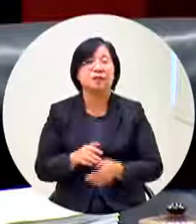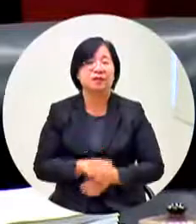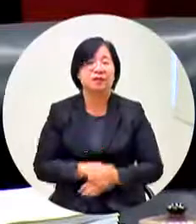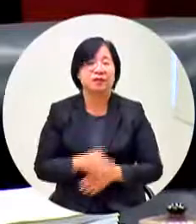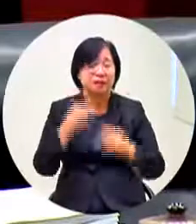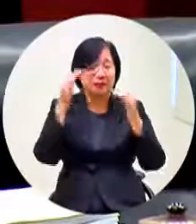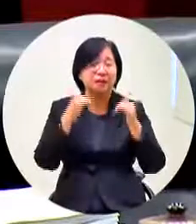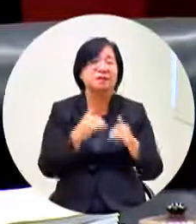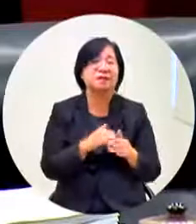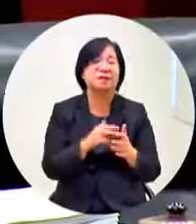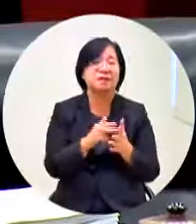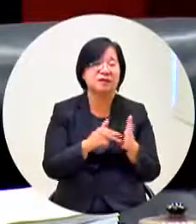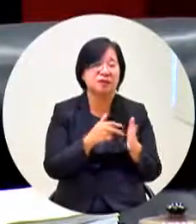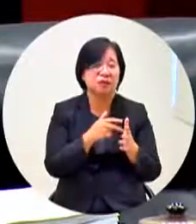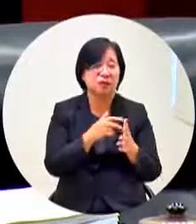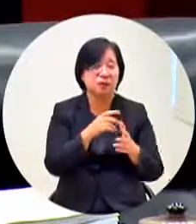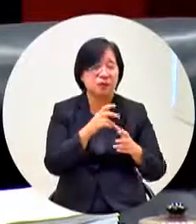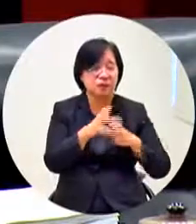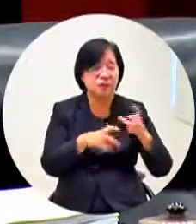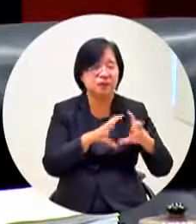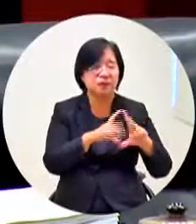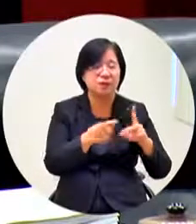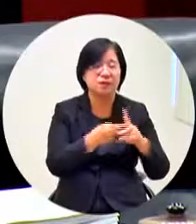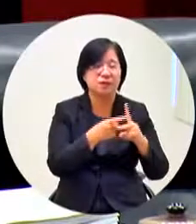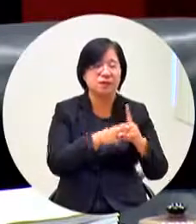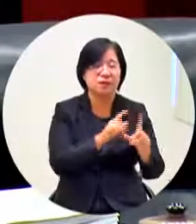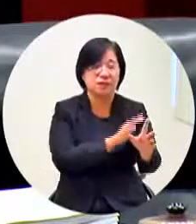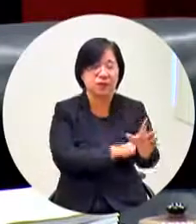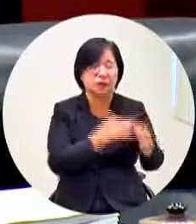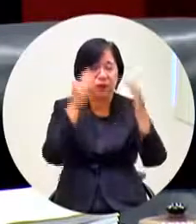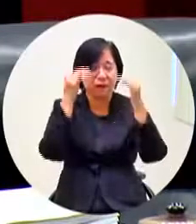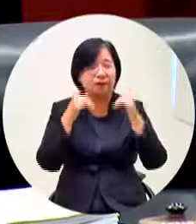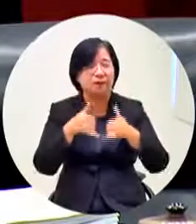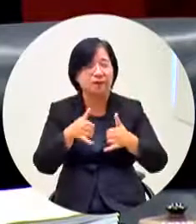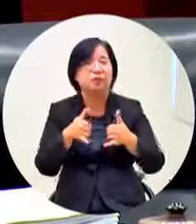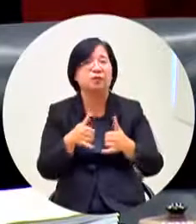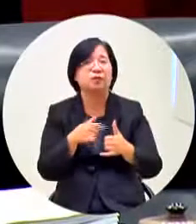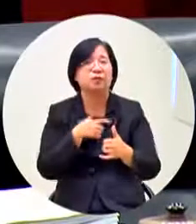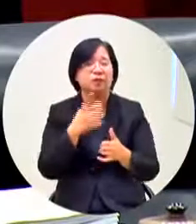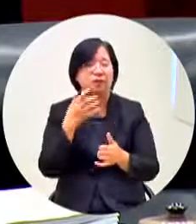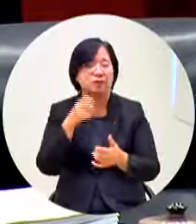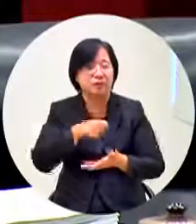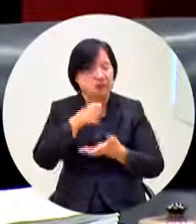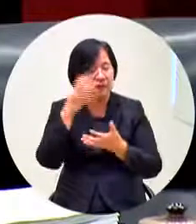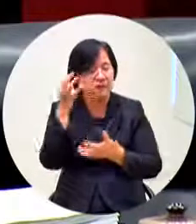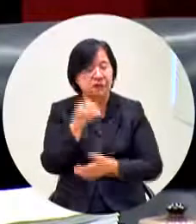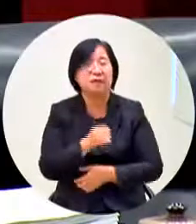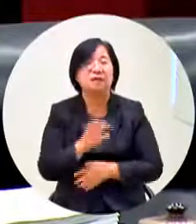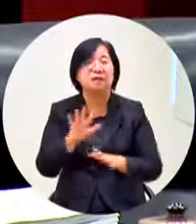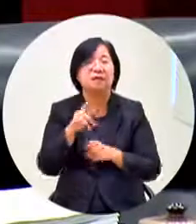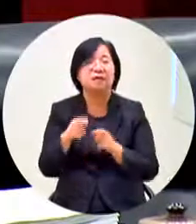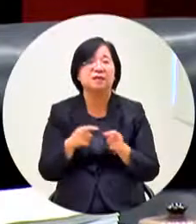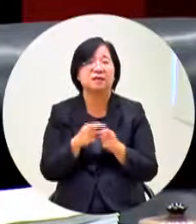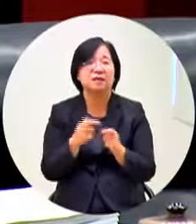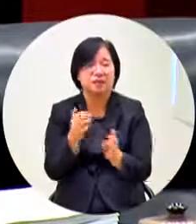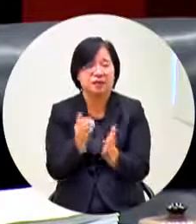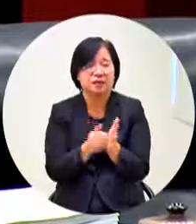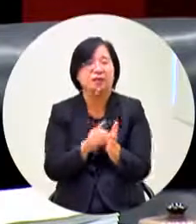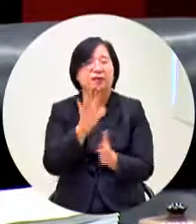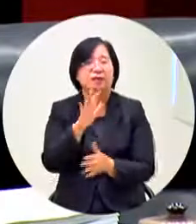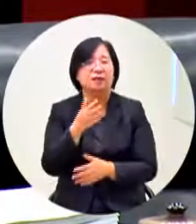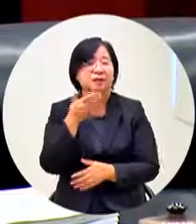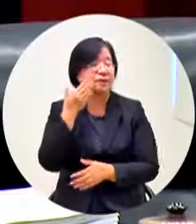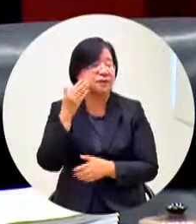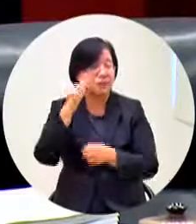油厂国小前面那个左南路，我们也是讲了很久，但是也今年也铺了。那青埔街的27